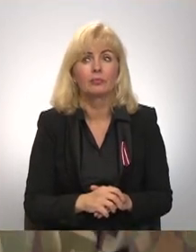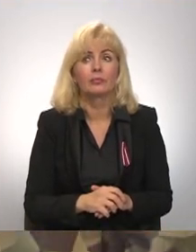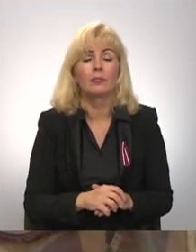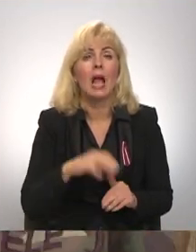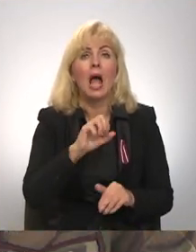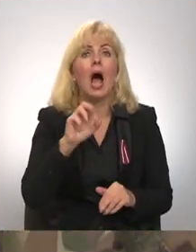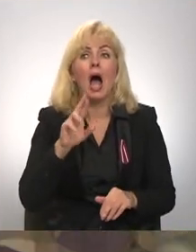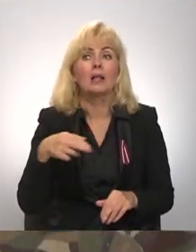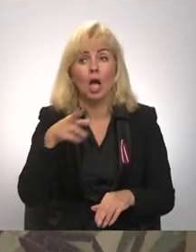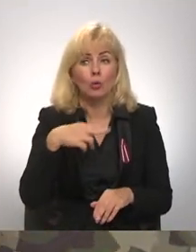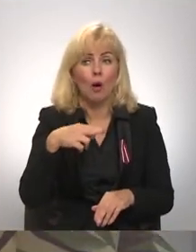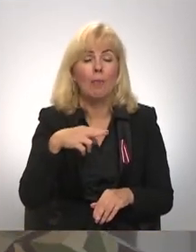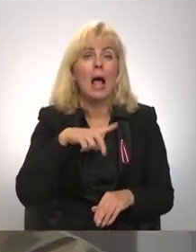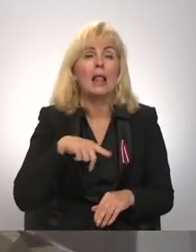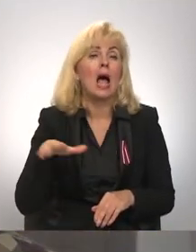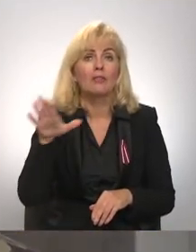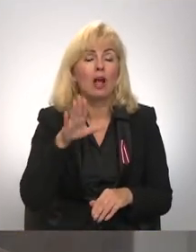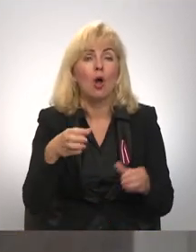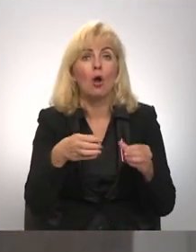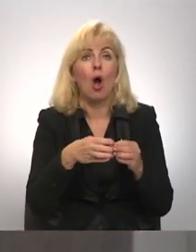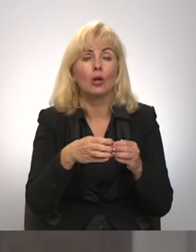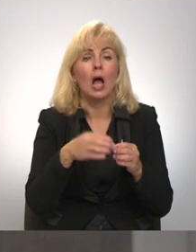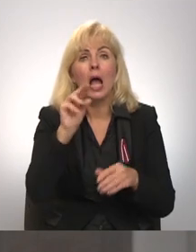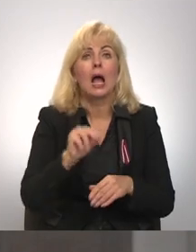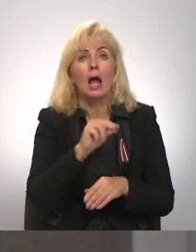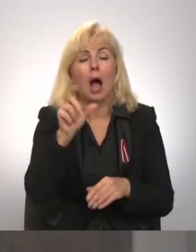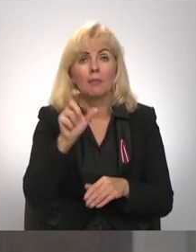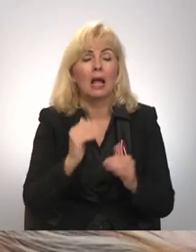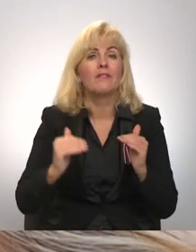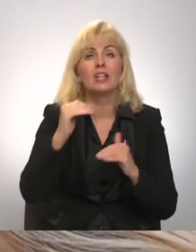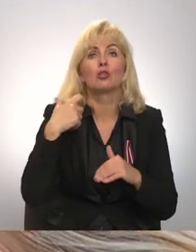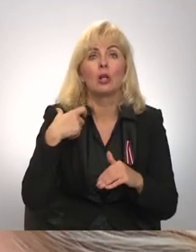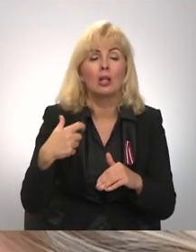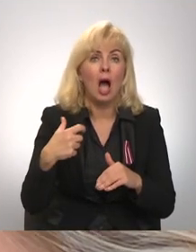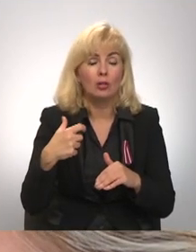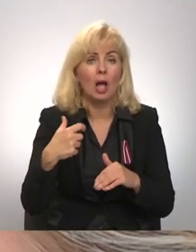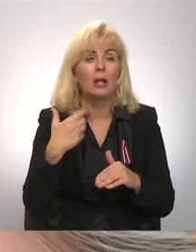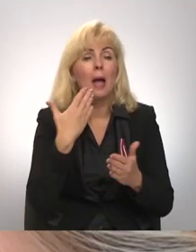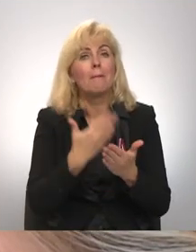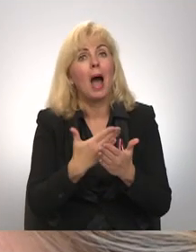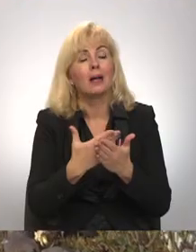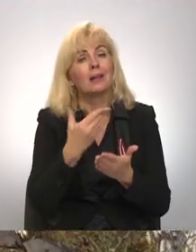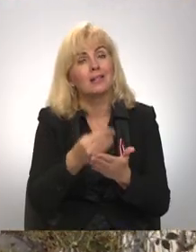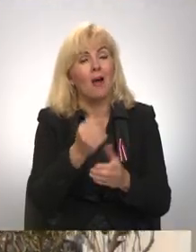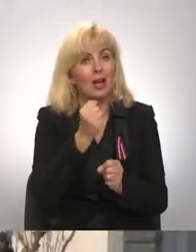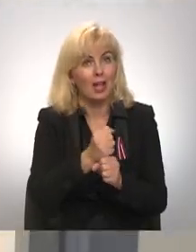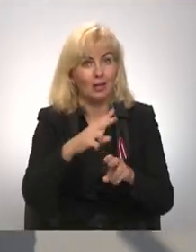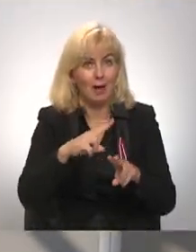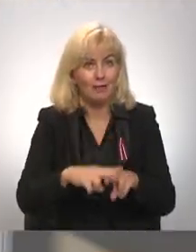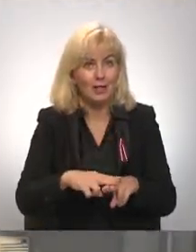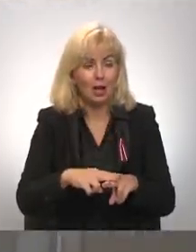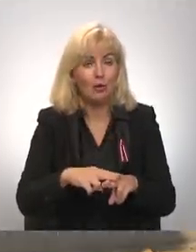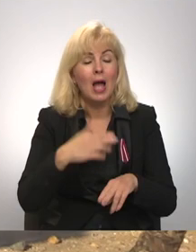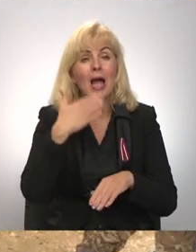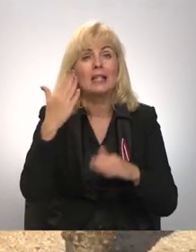Anna Dobele, Latvijas nacionālā kontingenta kapelāne, virsleitnante, ved mūs rādīt savu darba vietu, nelielo dievnamu,